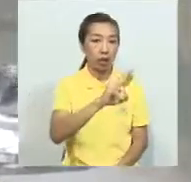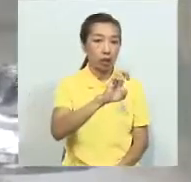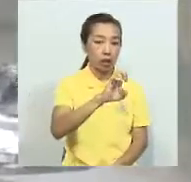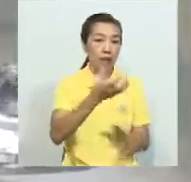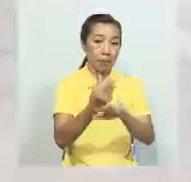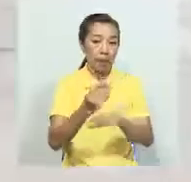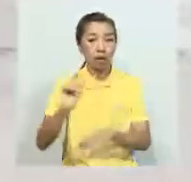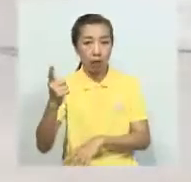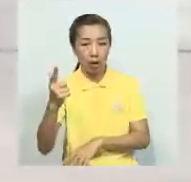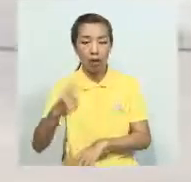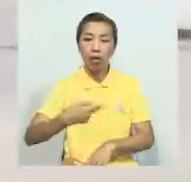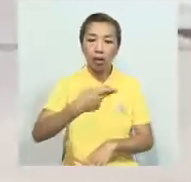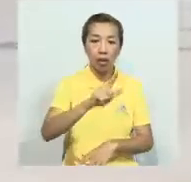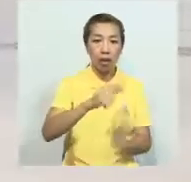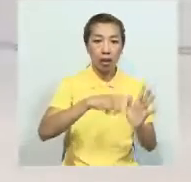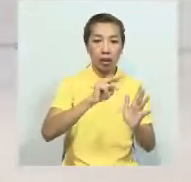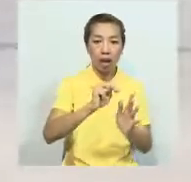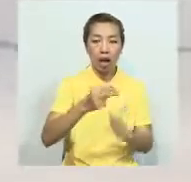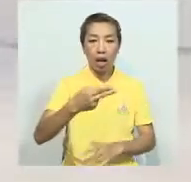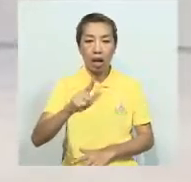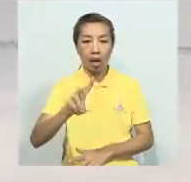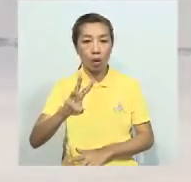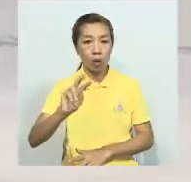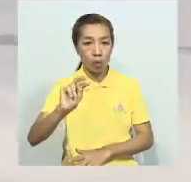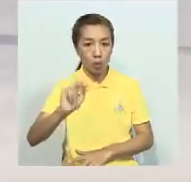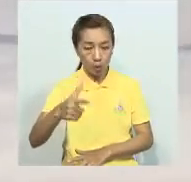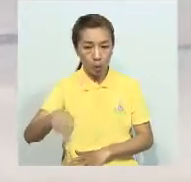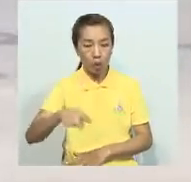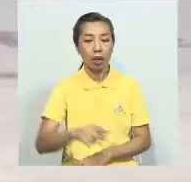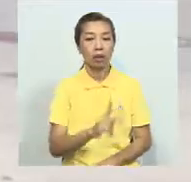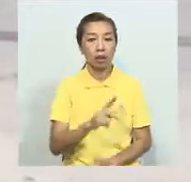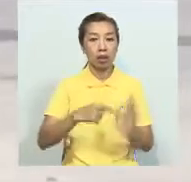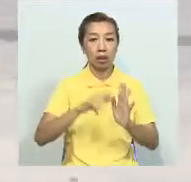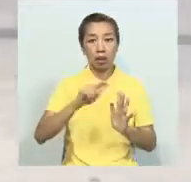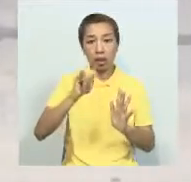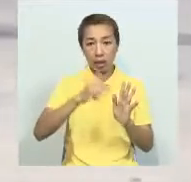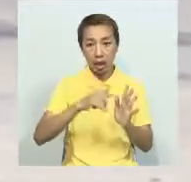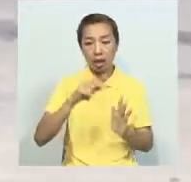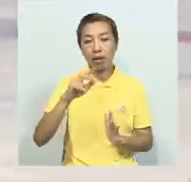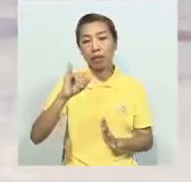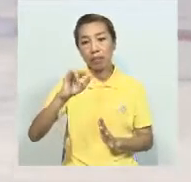องถนนหลานหลวงถนนกัลยาณมิตรถนนกัลยาณมัยตรีถนนน